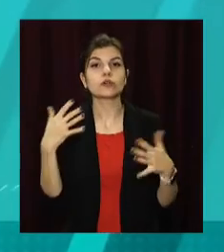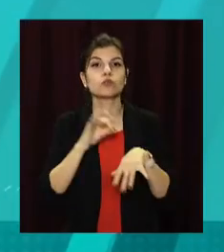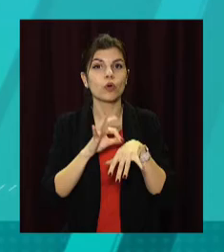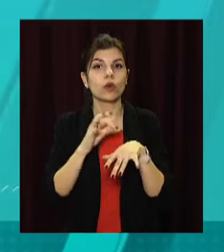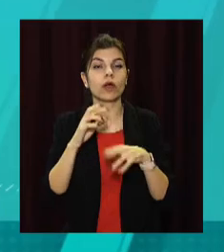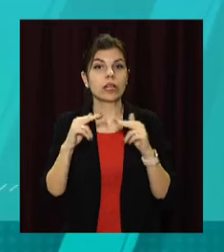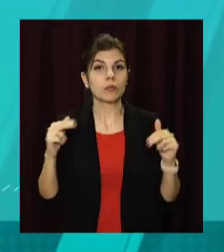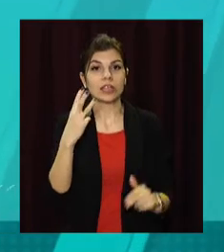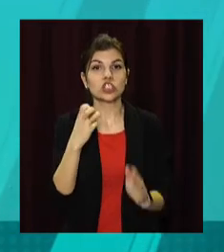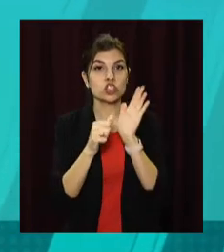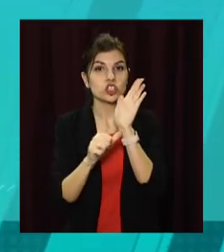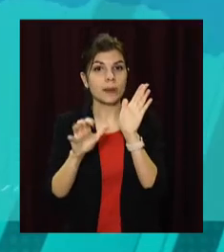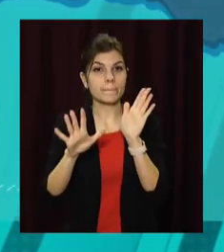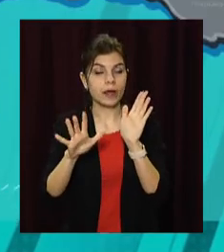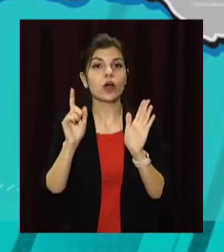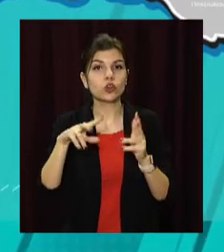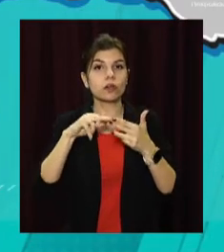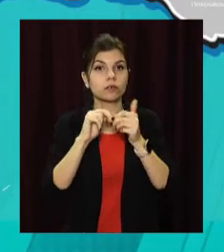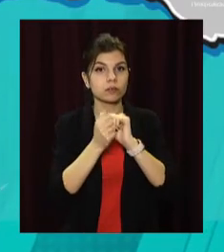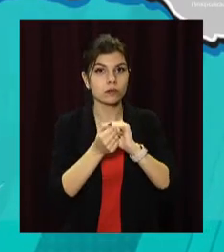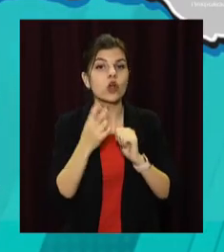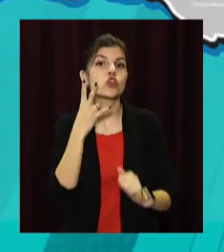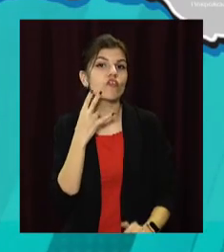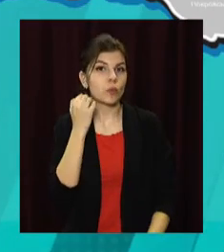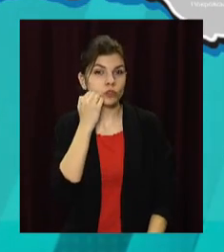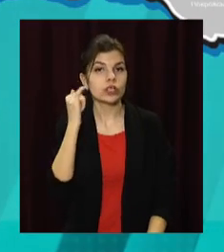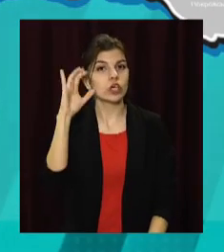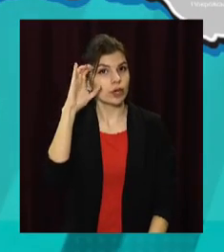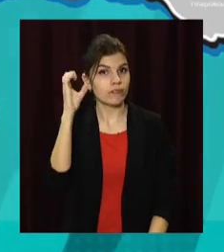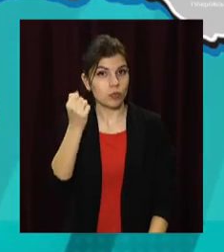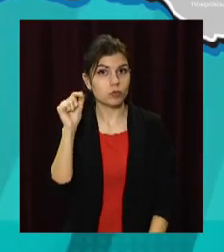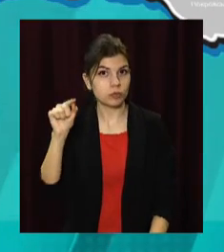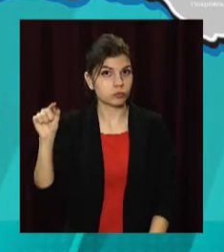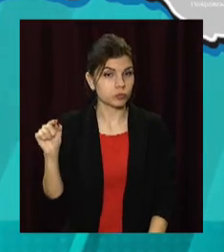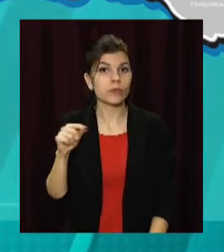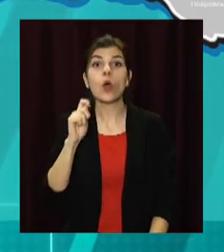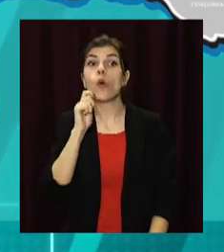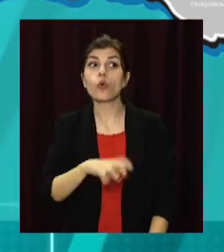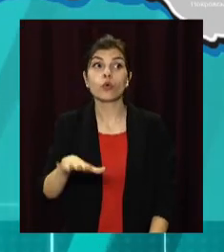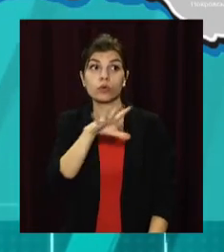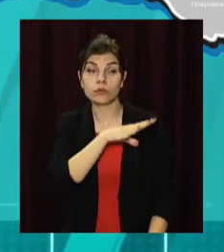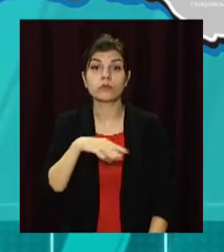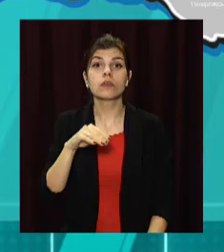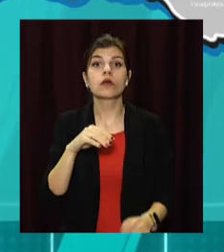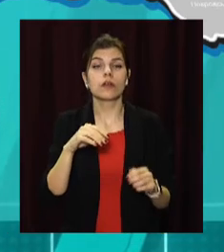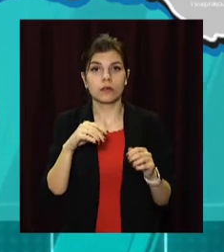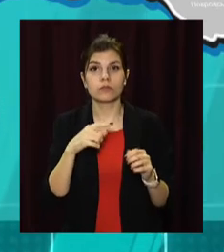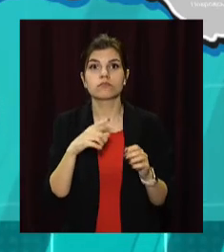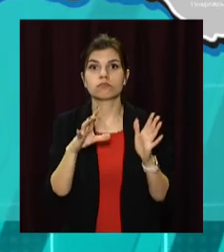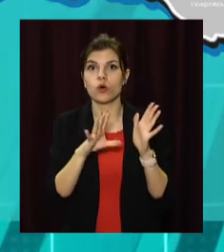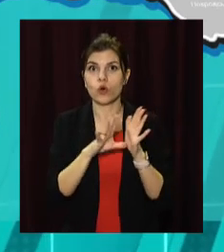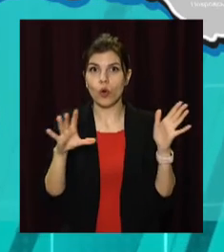– 365, а також у Кам'янському, Новомосковську та Кривому Розі. В Україні ж зафіксували черговий